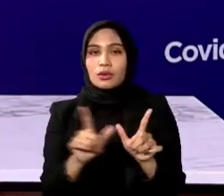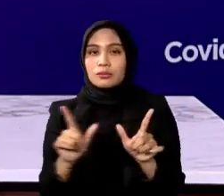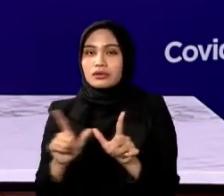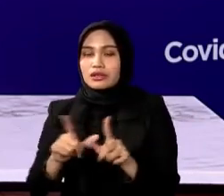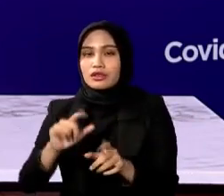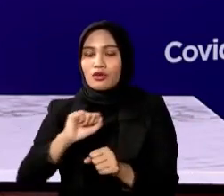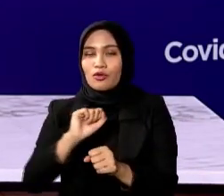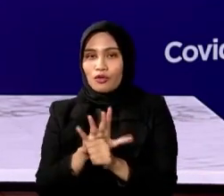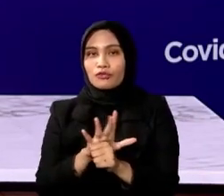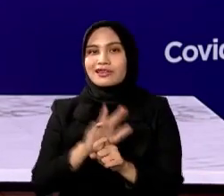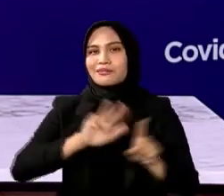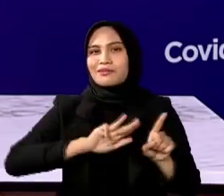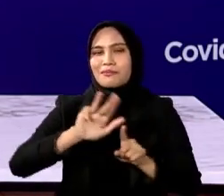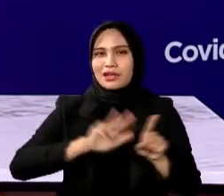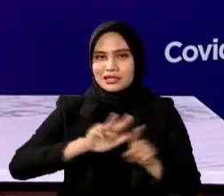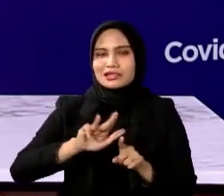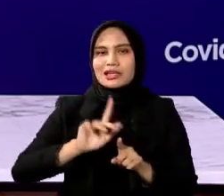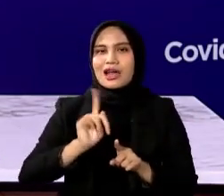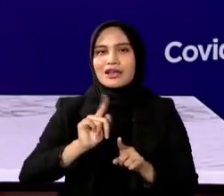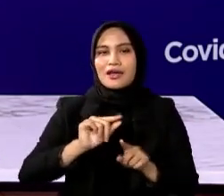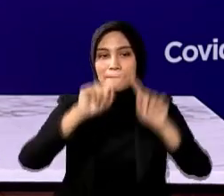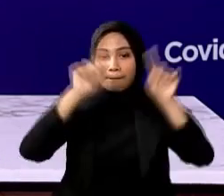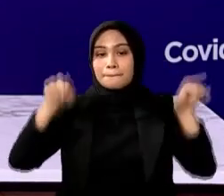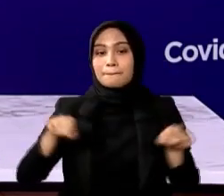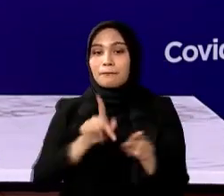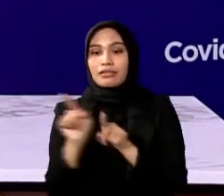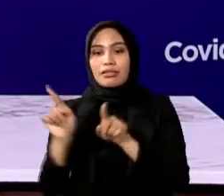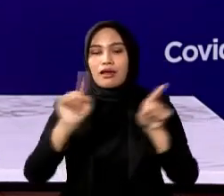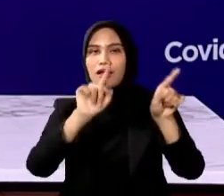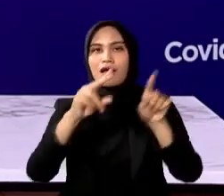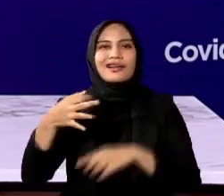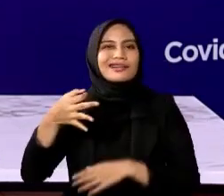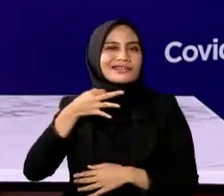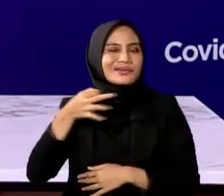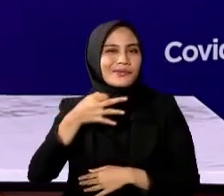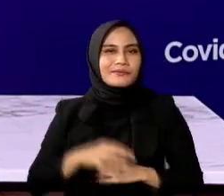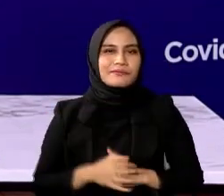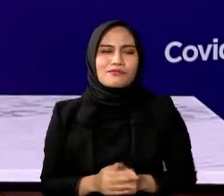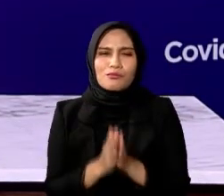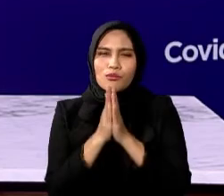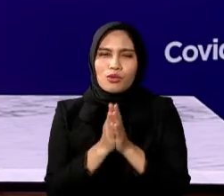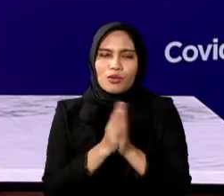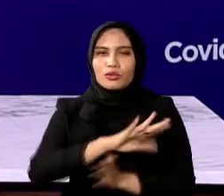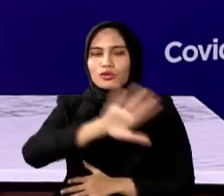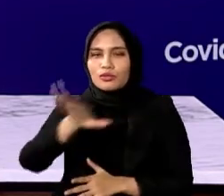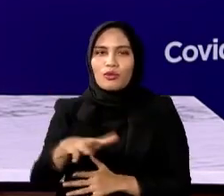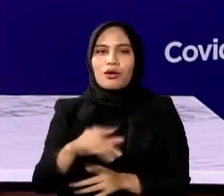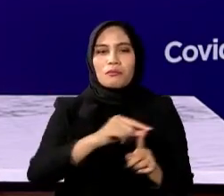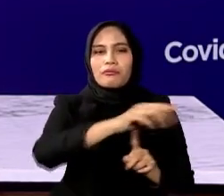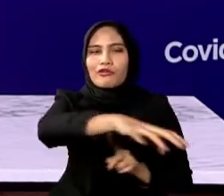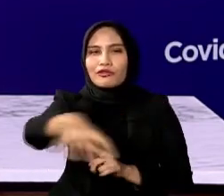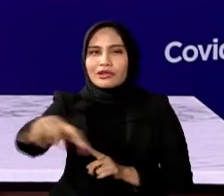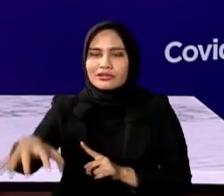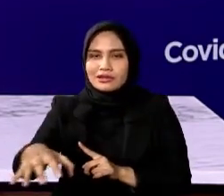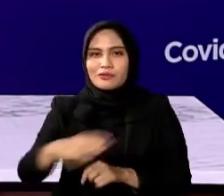covid-19.go.id di menu peta risiko mohon kepada bupati dan walikota dari masing-masing daerah utamanya yang